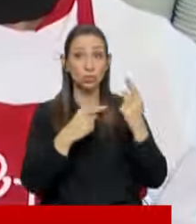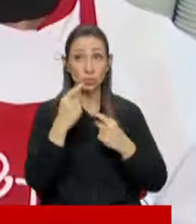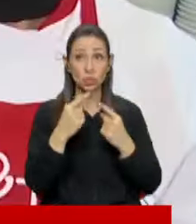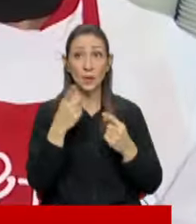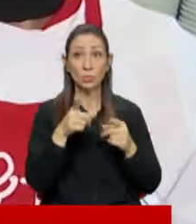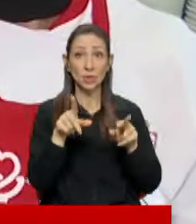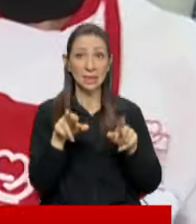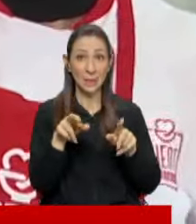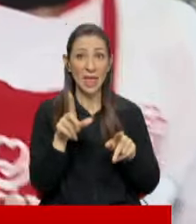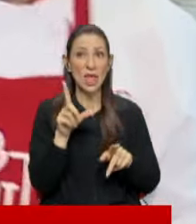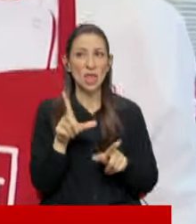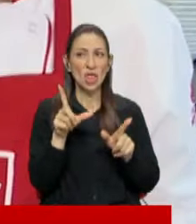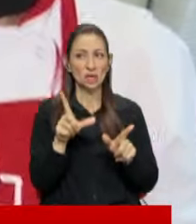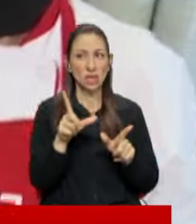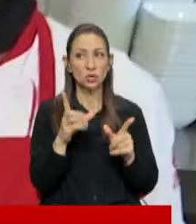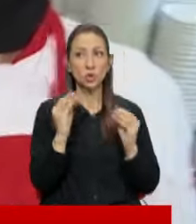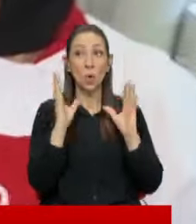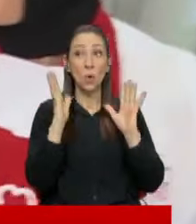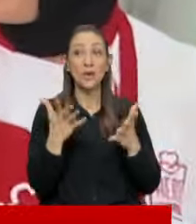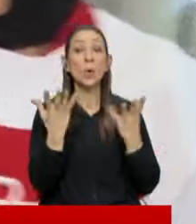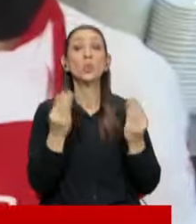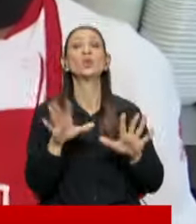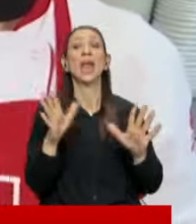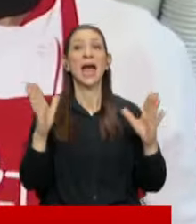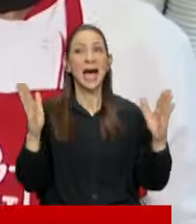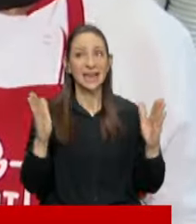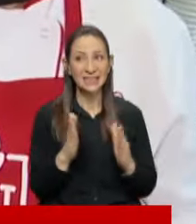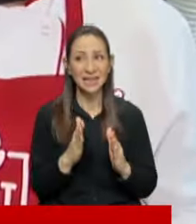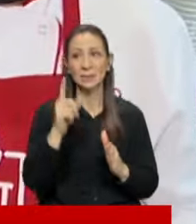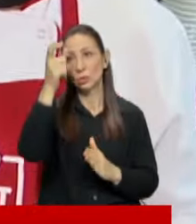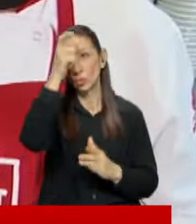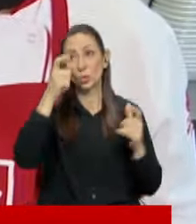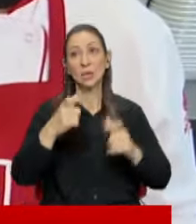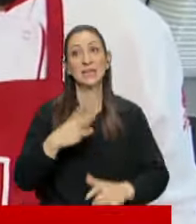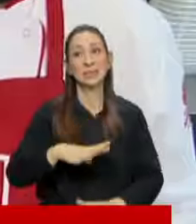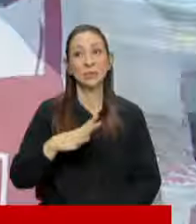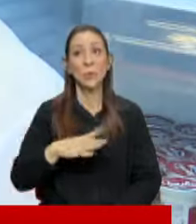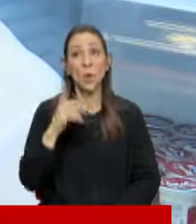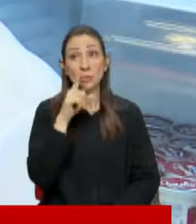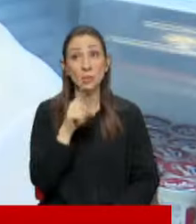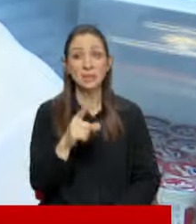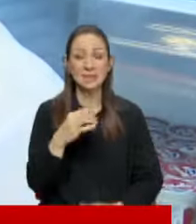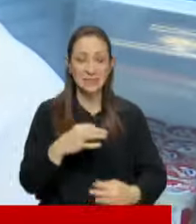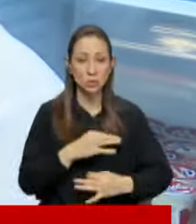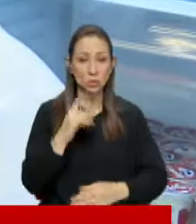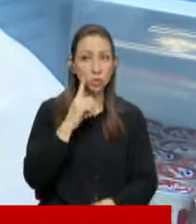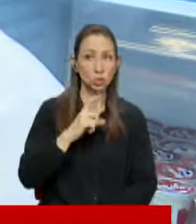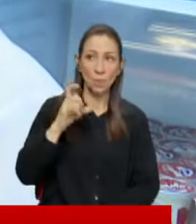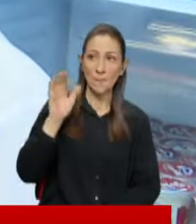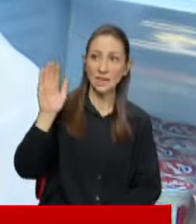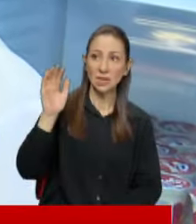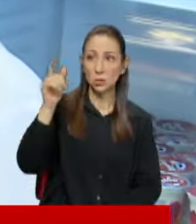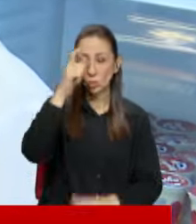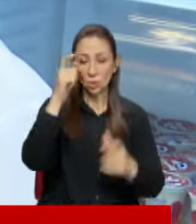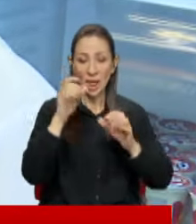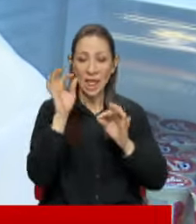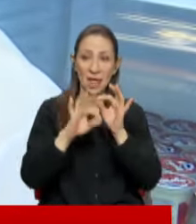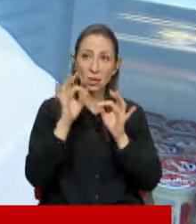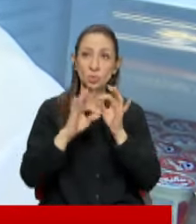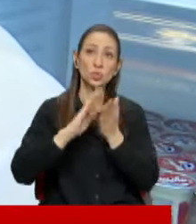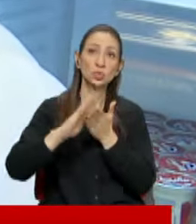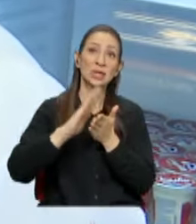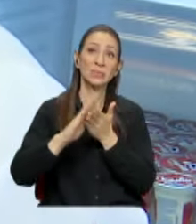bu tarz ihtiyaçların çok olduğu değil de azaldığı bir Türkiye istiyorum. Onun için Sayın Cumhurbaşkanı'na memleketin